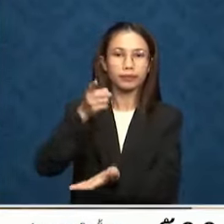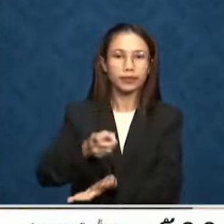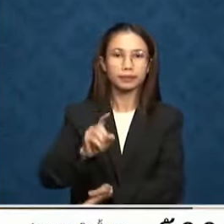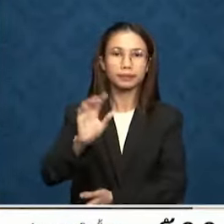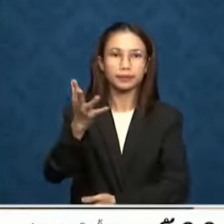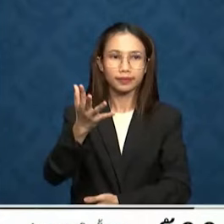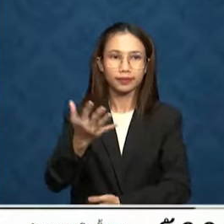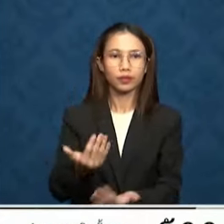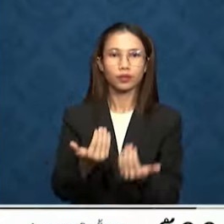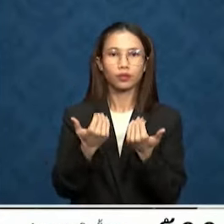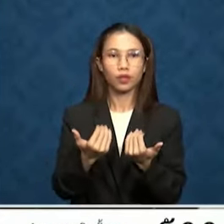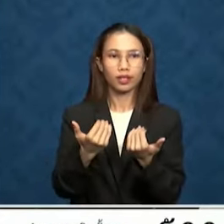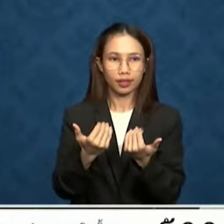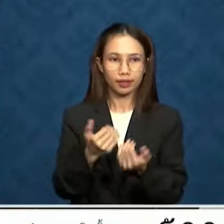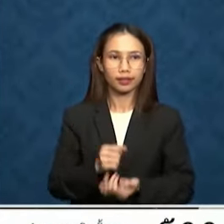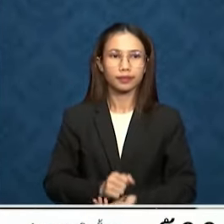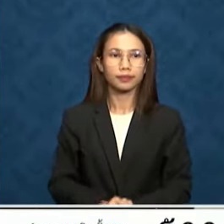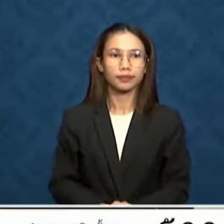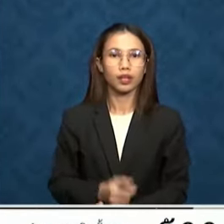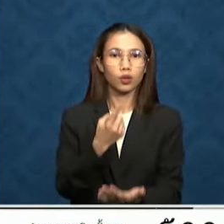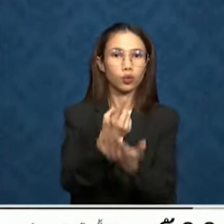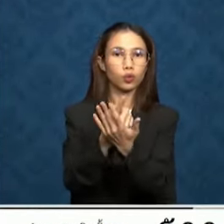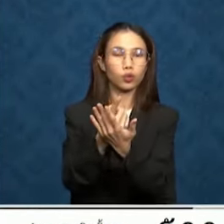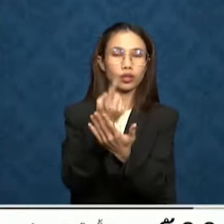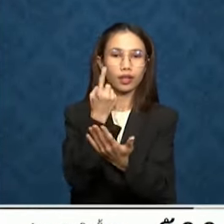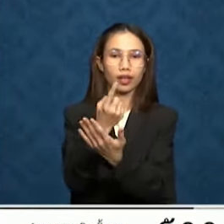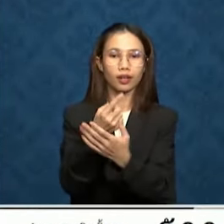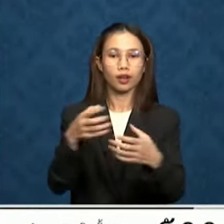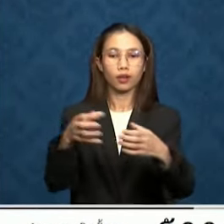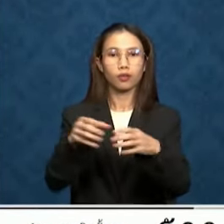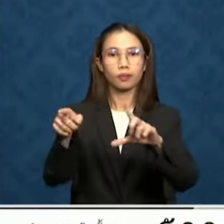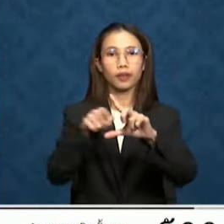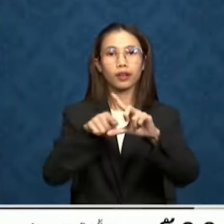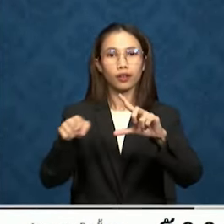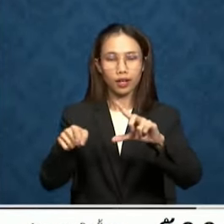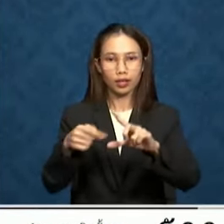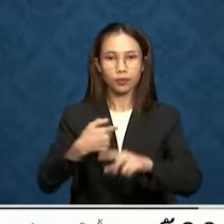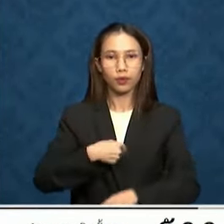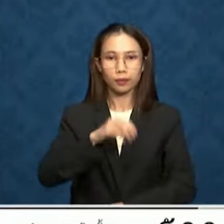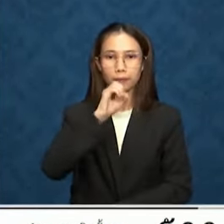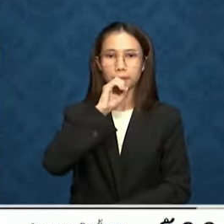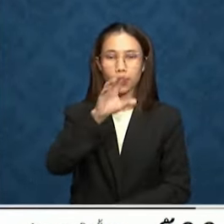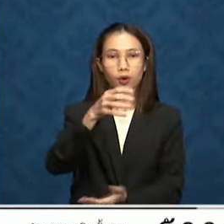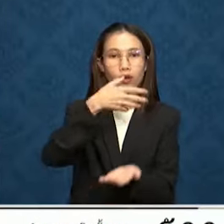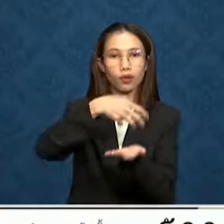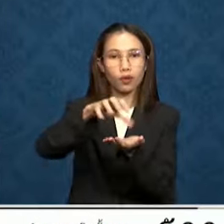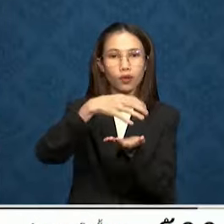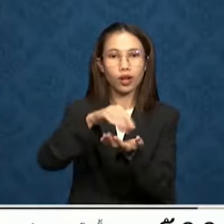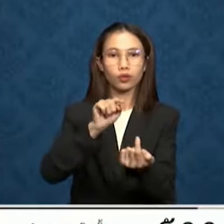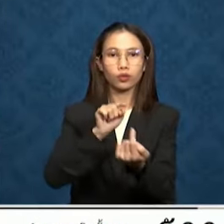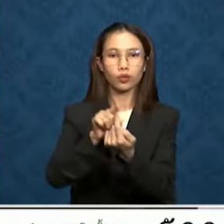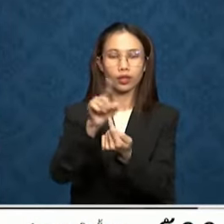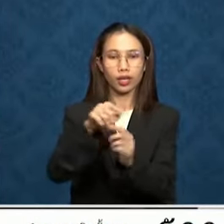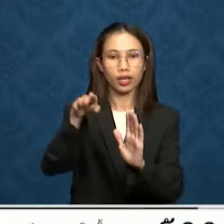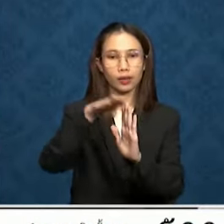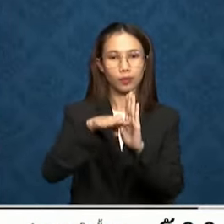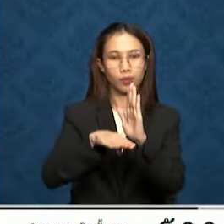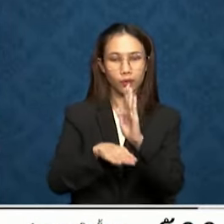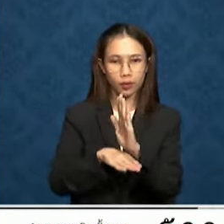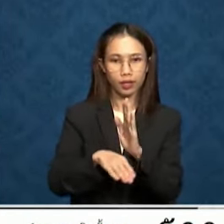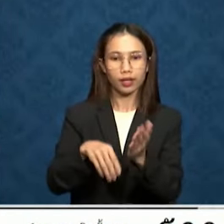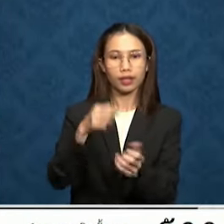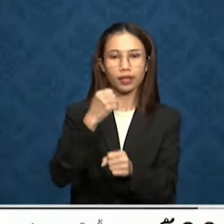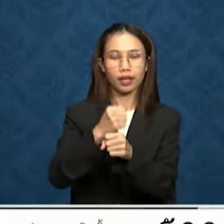วันนี้ดิฉันจึงขอเป็นตัวแทนของพรรคก้าวไกลค่ะในการที่จะมาบอกเล่าถึงกระบวนการจัดทำงบประมาณเพื่อ